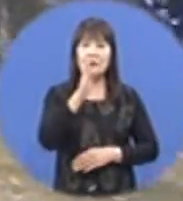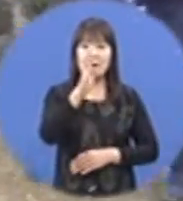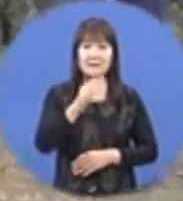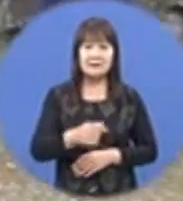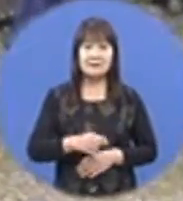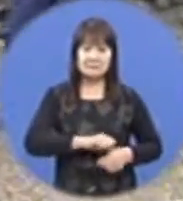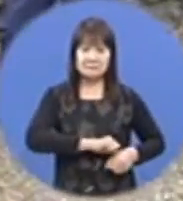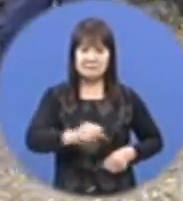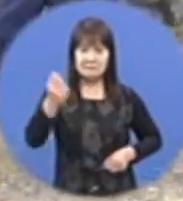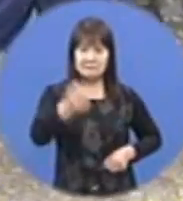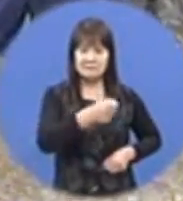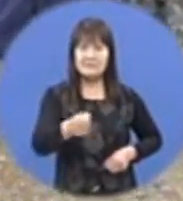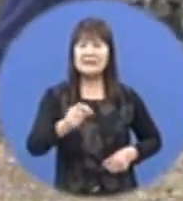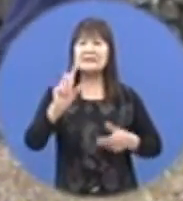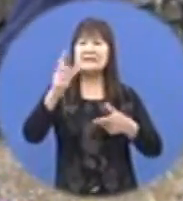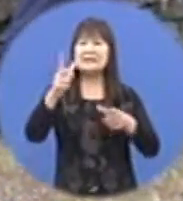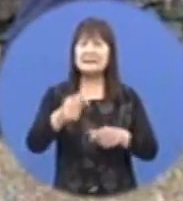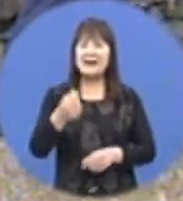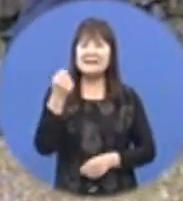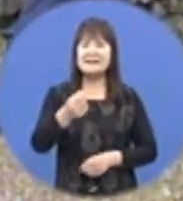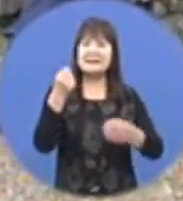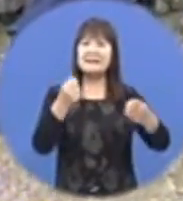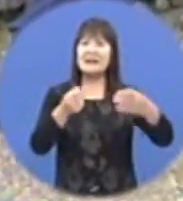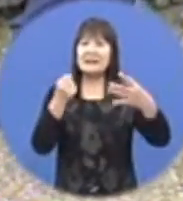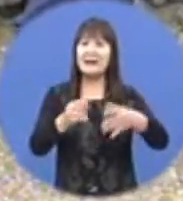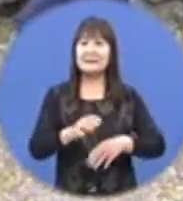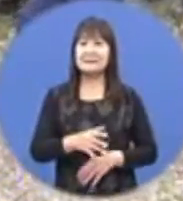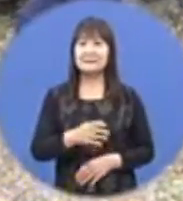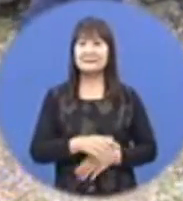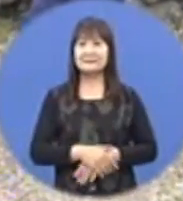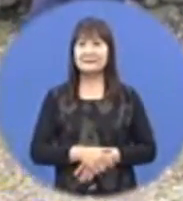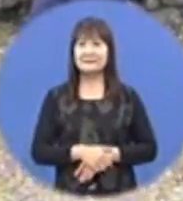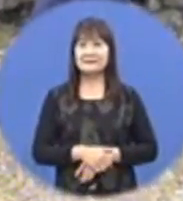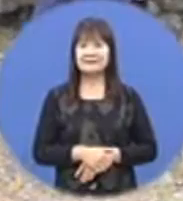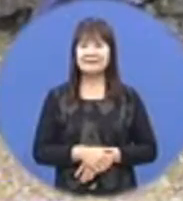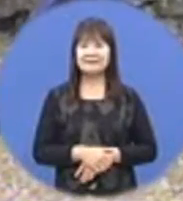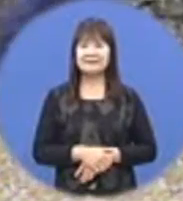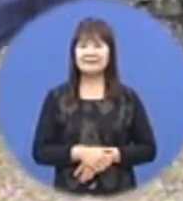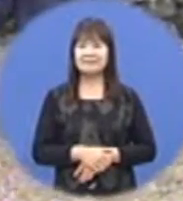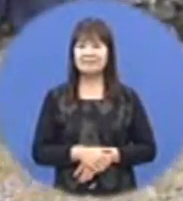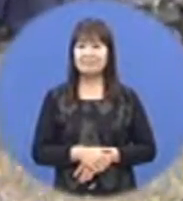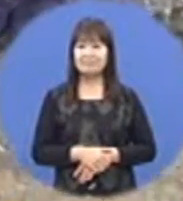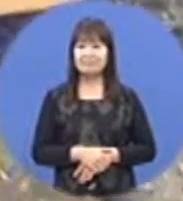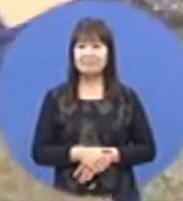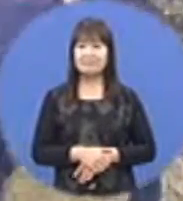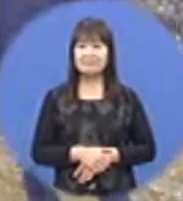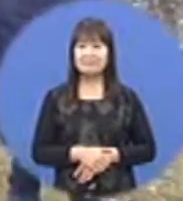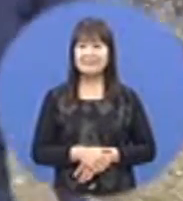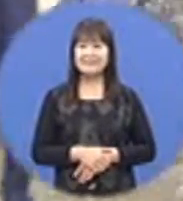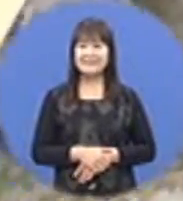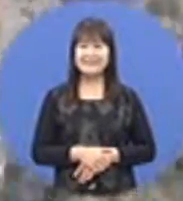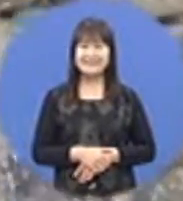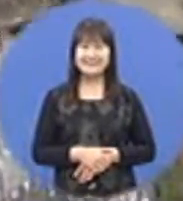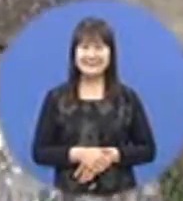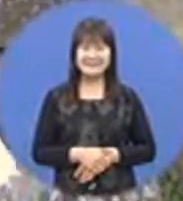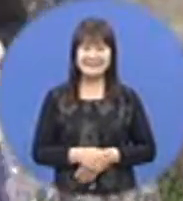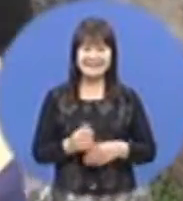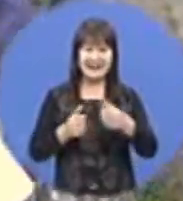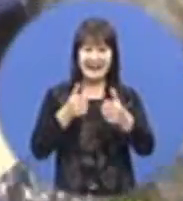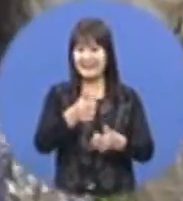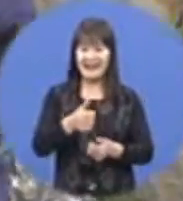勝で ございます。刀じゃなくてじゃんけんで勝負しましょう。 最初はグーじゃんけん ぽい。やったー、当た